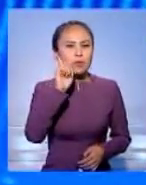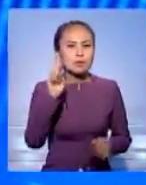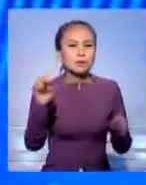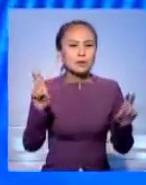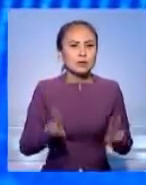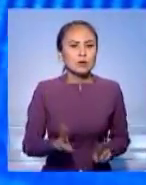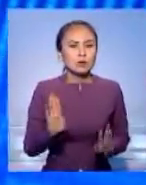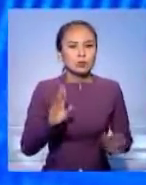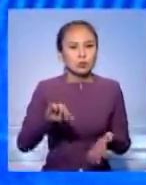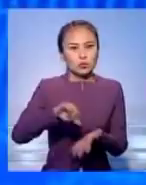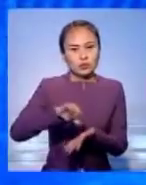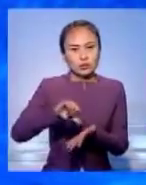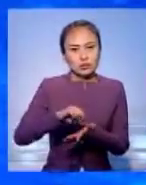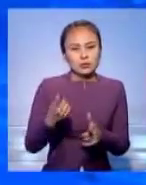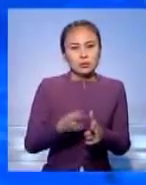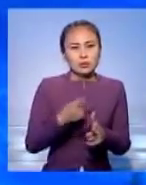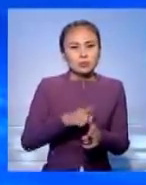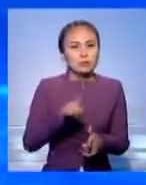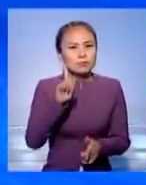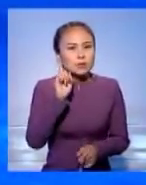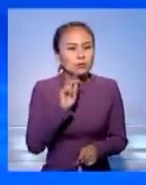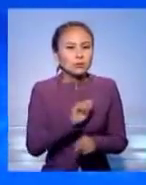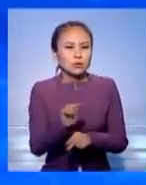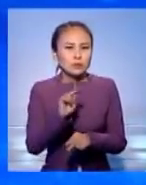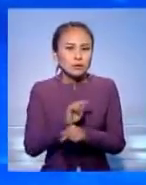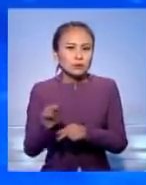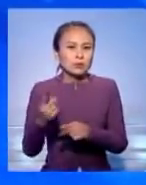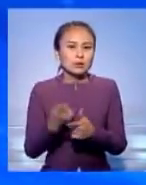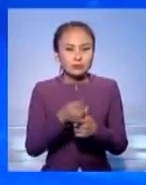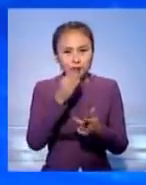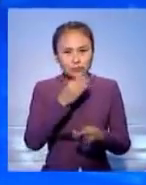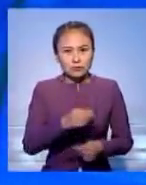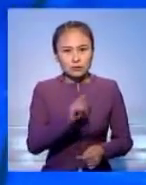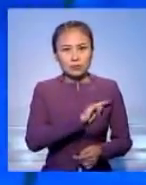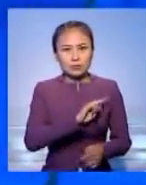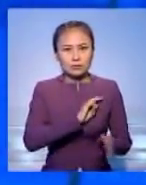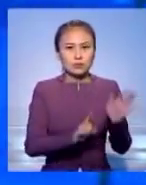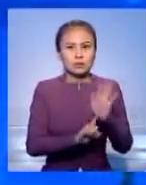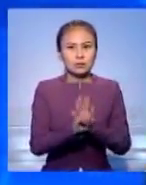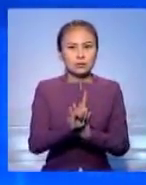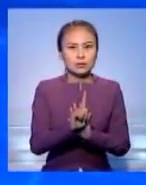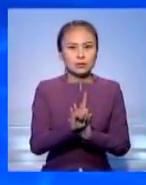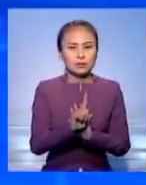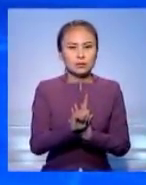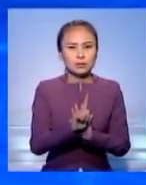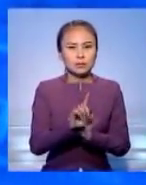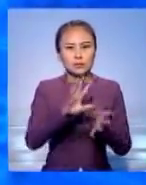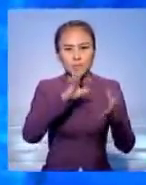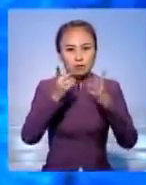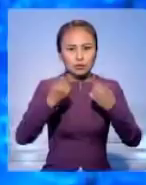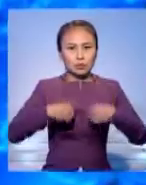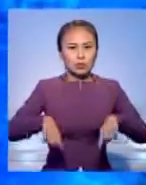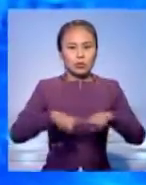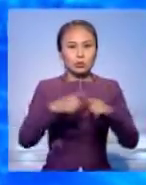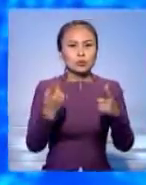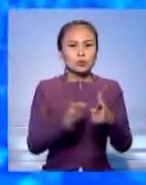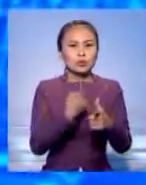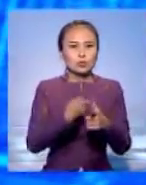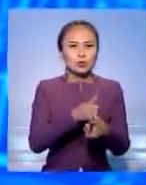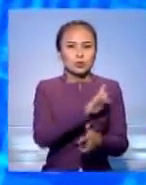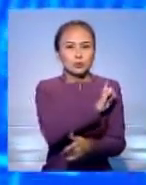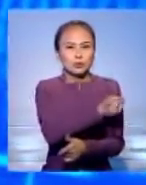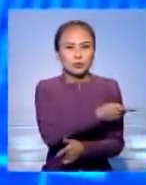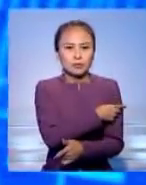да атсалысады. Сондай-ақ өңір жастарын оқу білімге бауып, танымын абаттандыру жұмыстары жүргізіледі. Жалпы қоғамның қызығушылығы